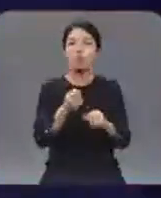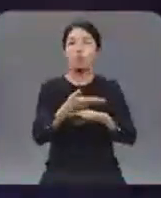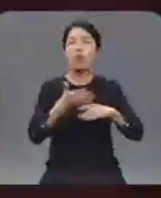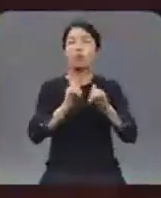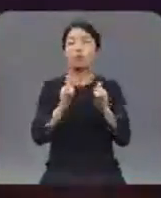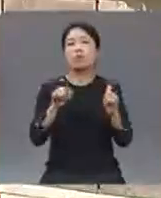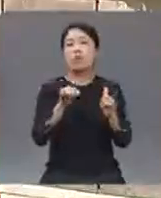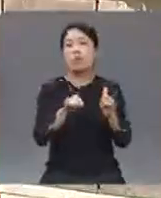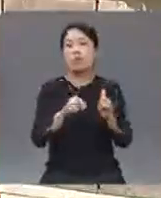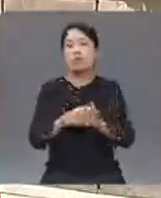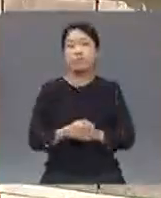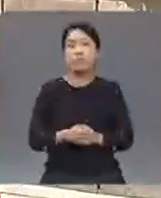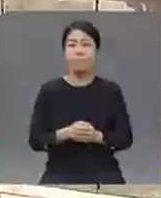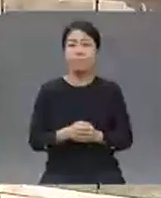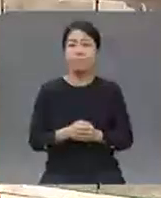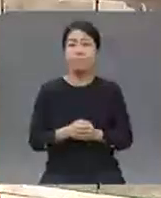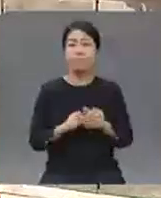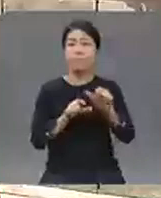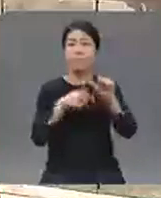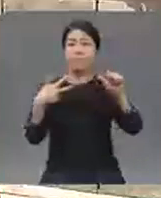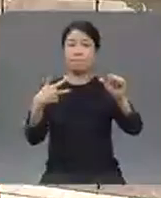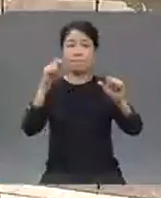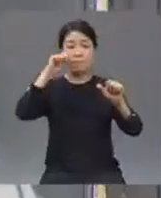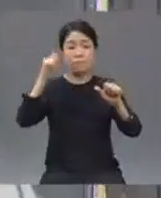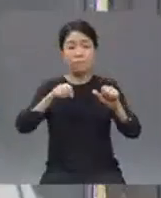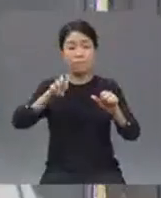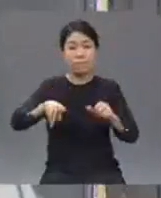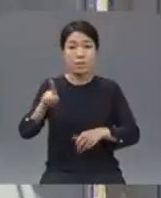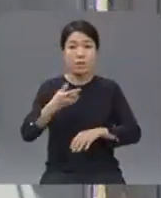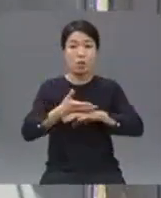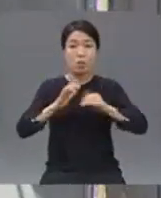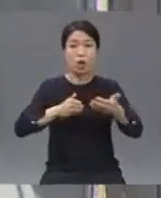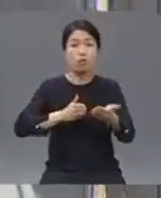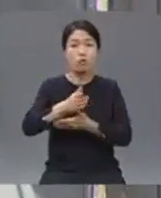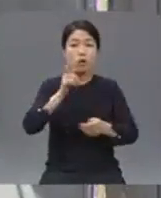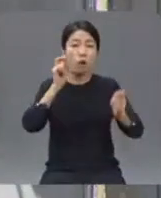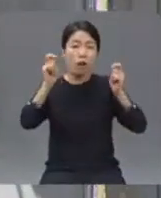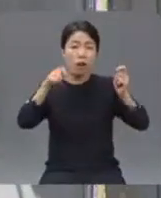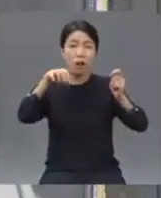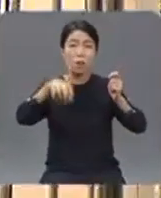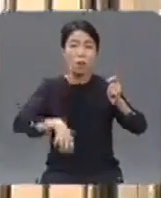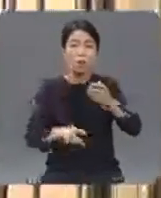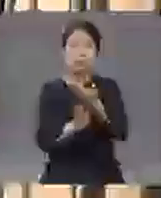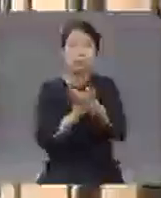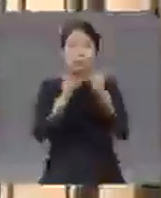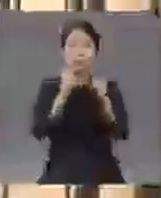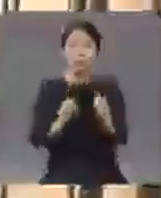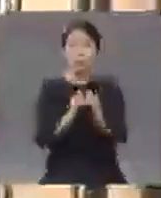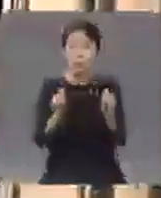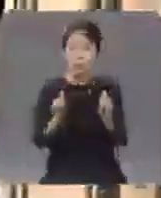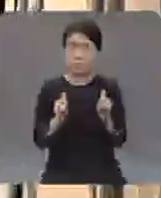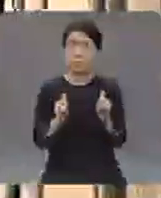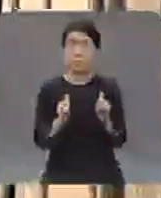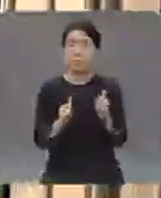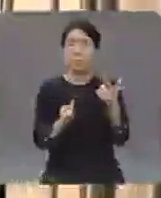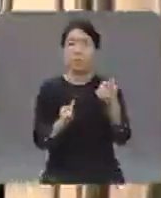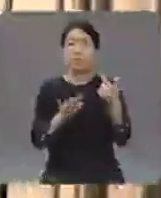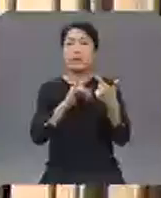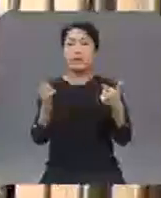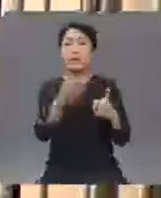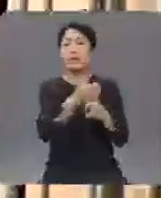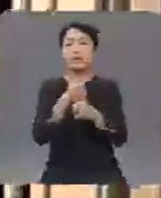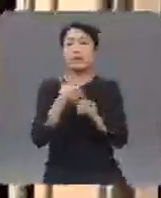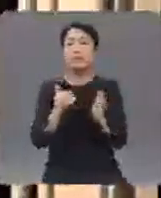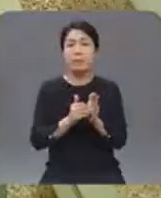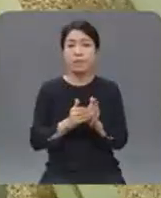외국인들입니다 지난 7일 새벽 광주의 한 외국인 전용클럽에서 불법체류 외국인 예순 6명이